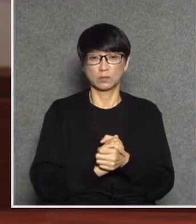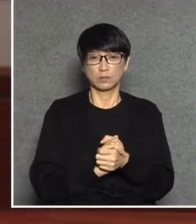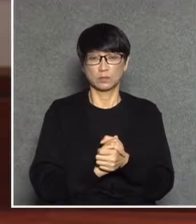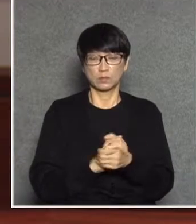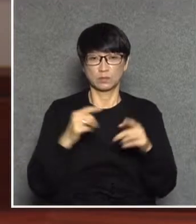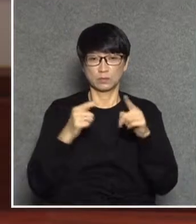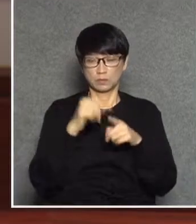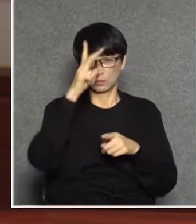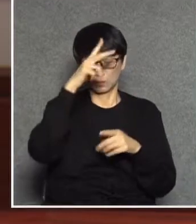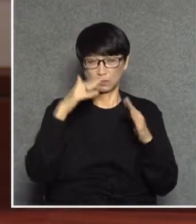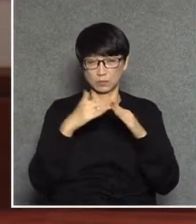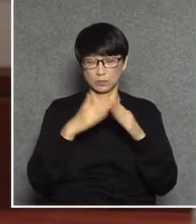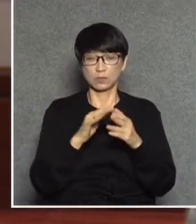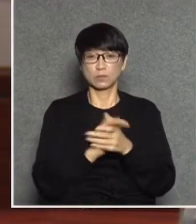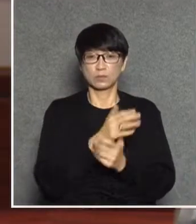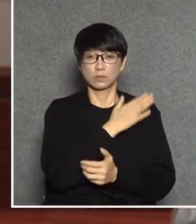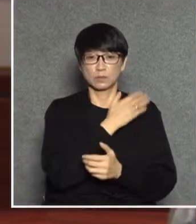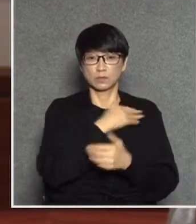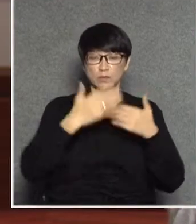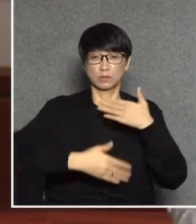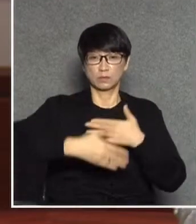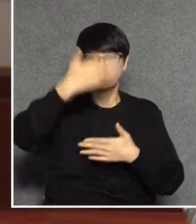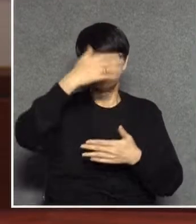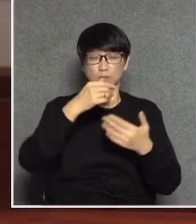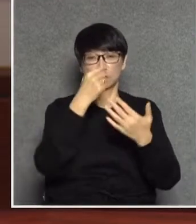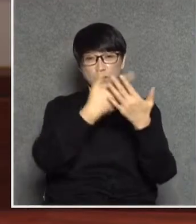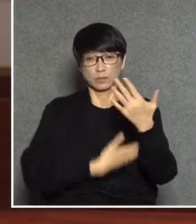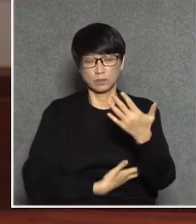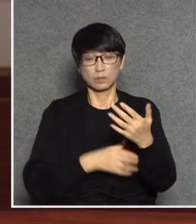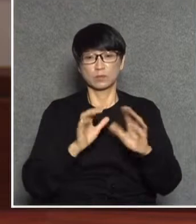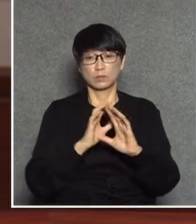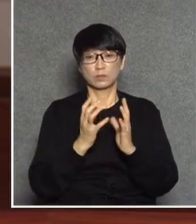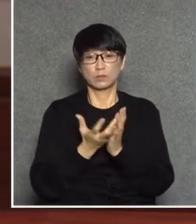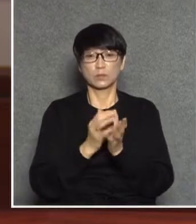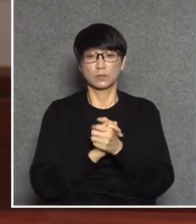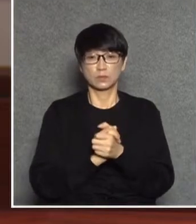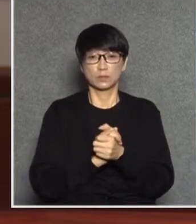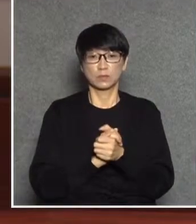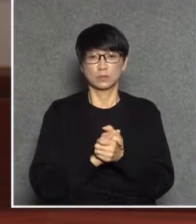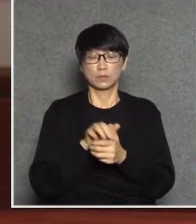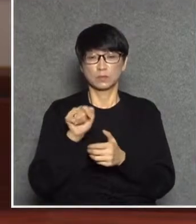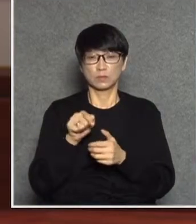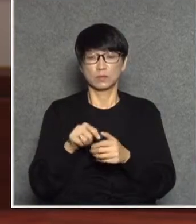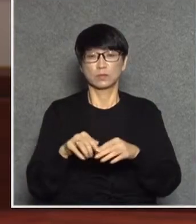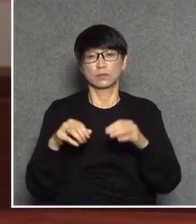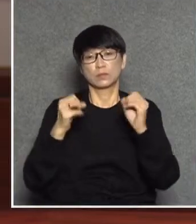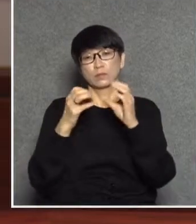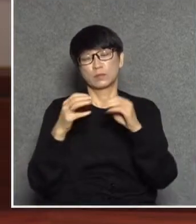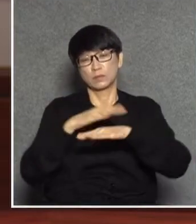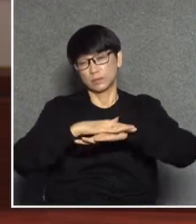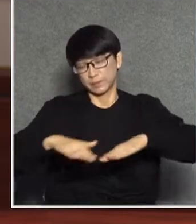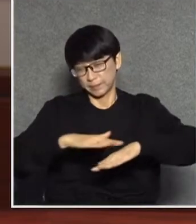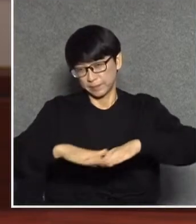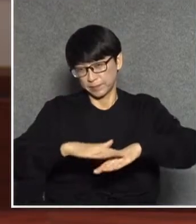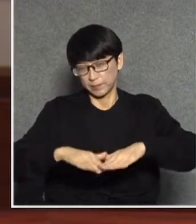署作為執行一個嘅建築物條例嘅部門咧，極其量就係做咗和事佬，難聽一啲咧，